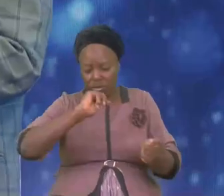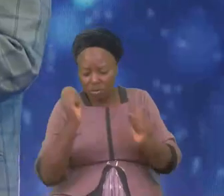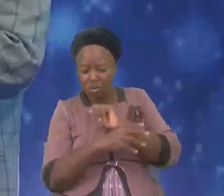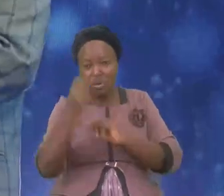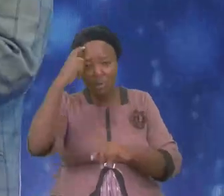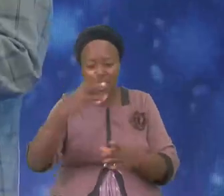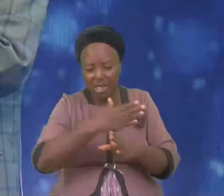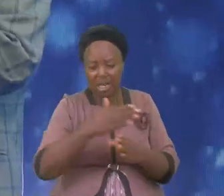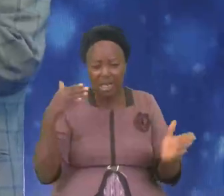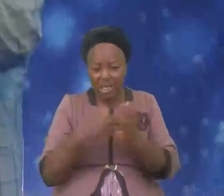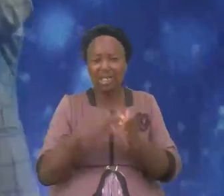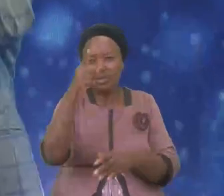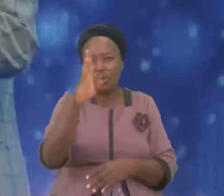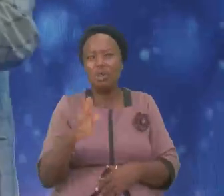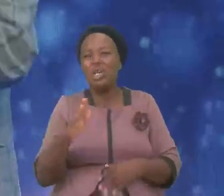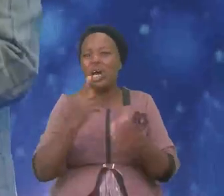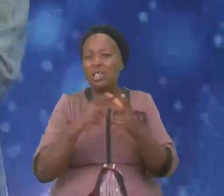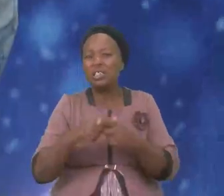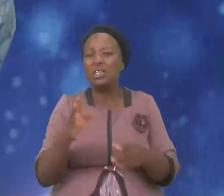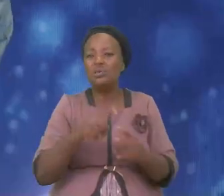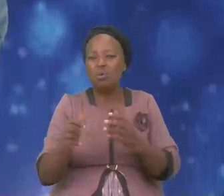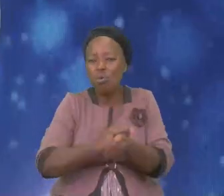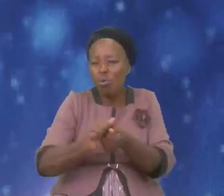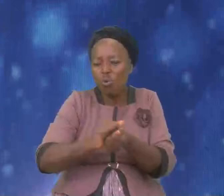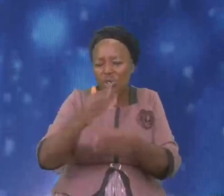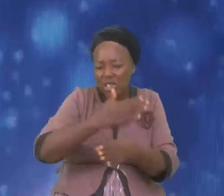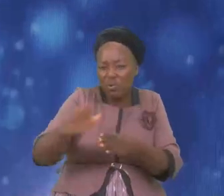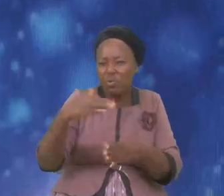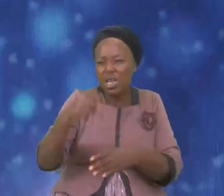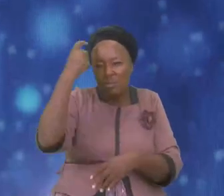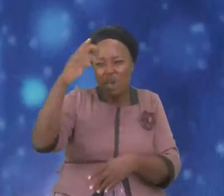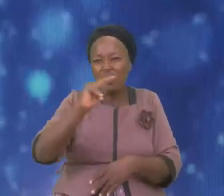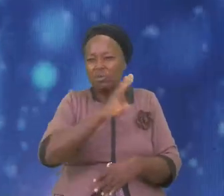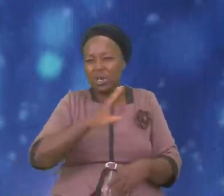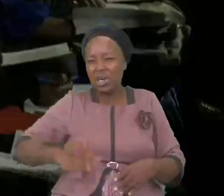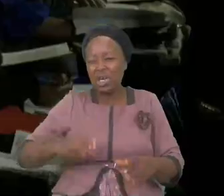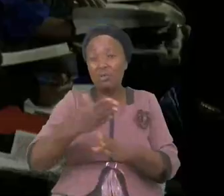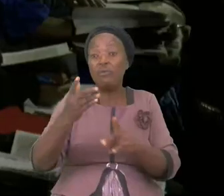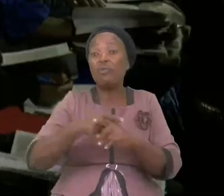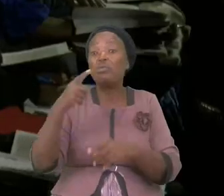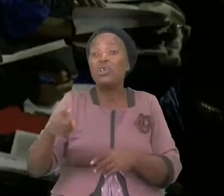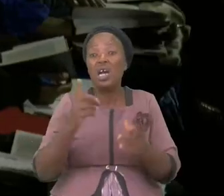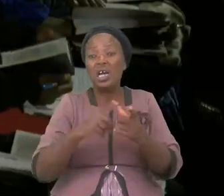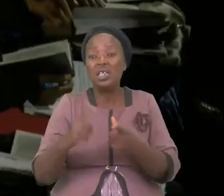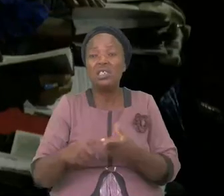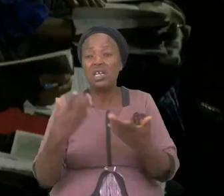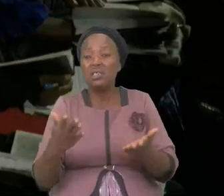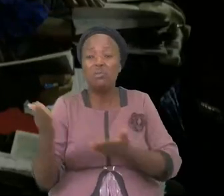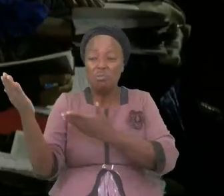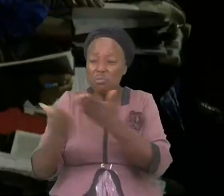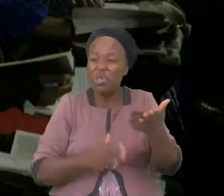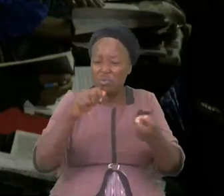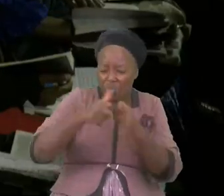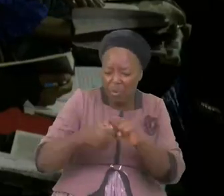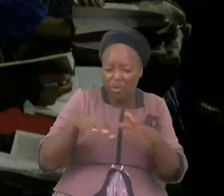détourner l'esprit de tous les citoyens du monde. Il veut toucher, dévier le cœur de tous les